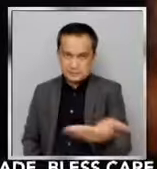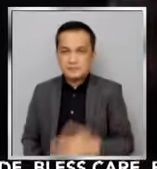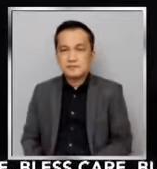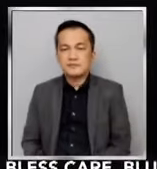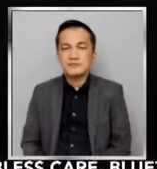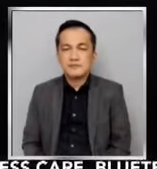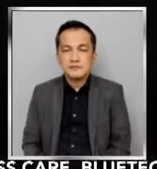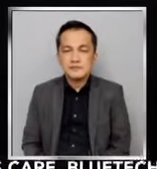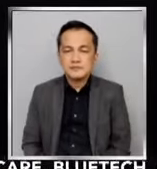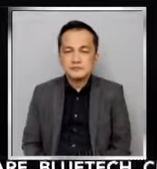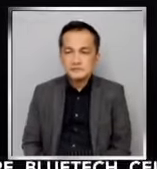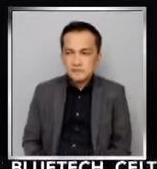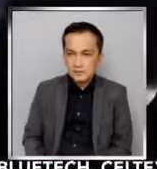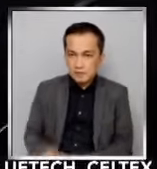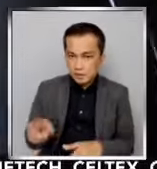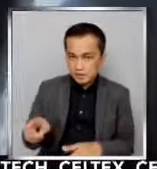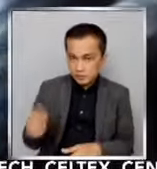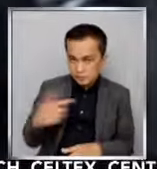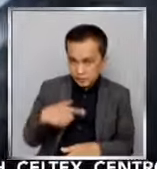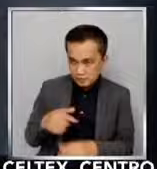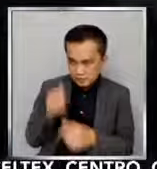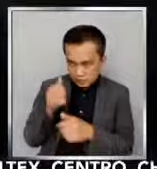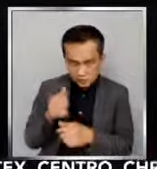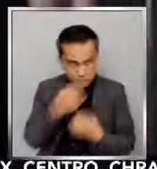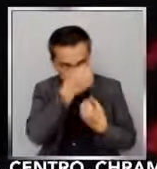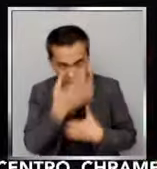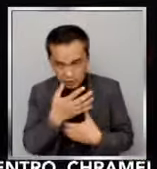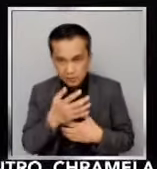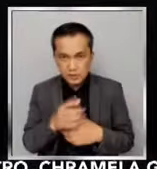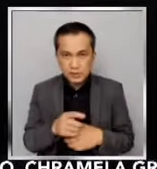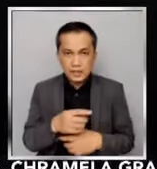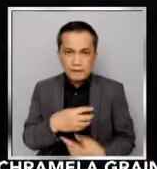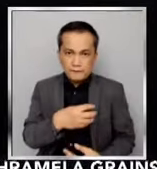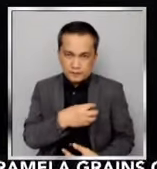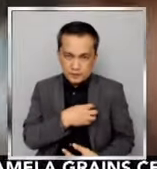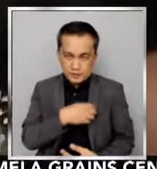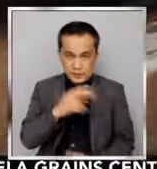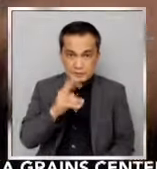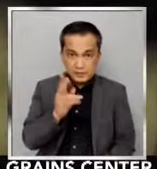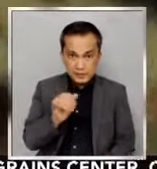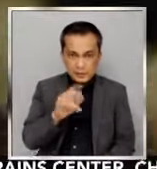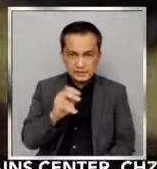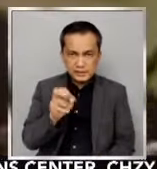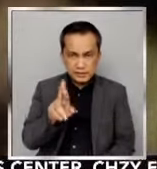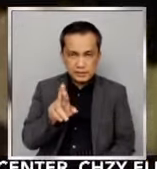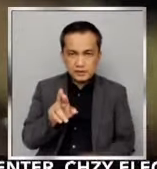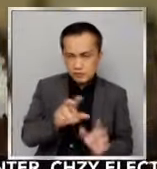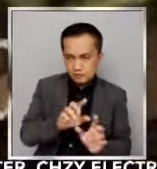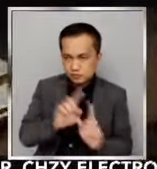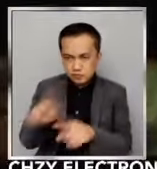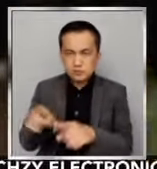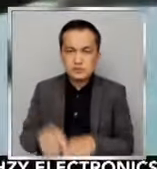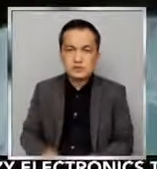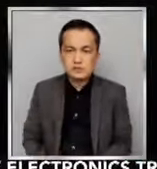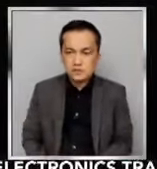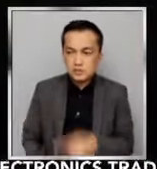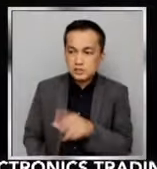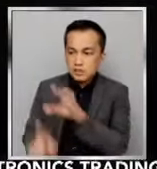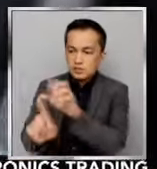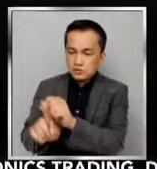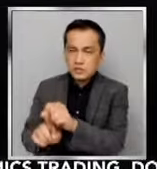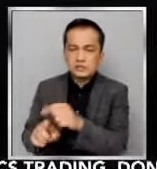Pagkakuha ng senya sa kanilang undercover, kumilos na mga ahente ng NBI NCR. Inaresto ka namin sa salang human